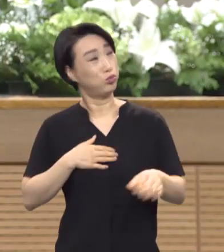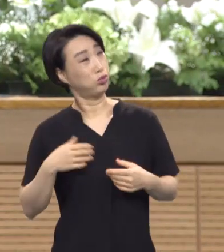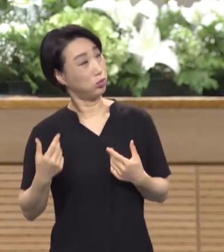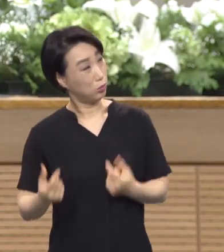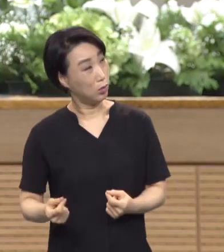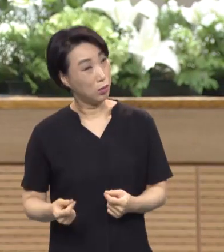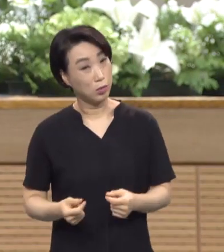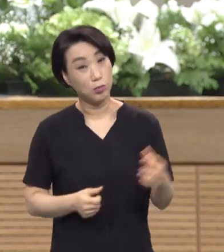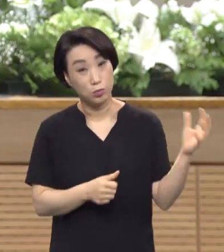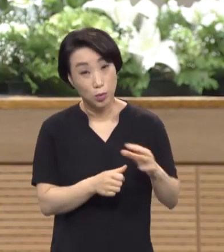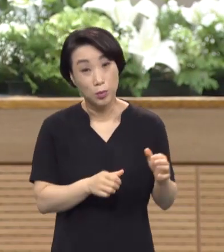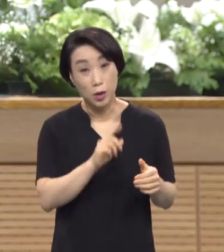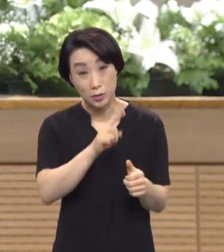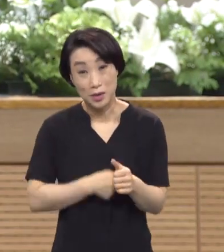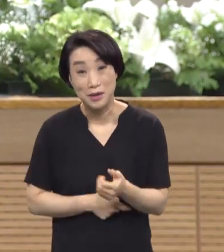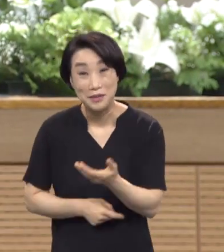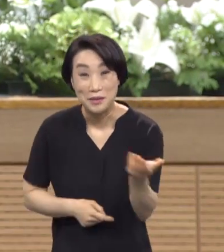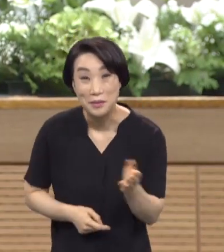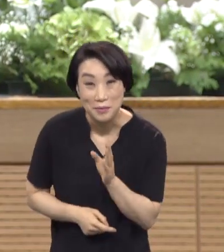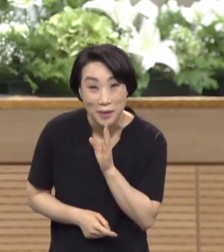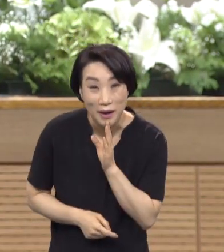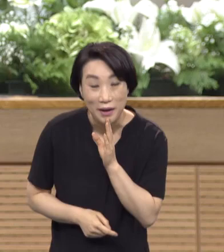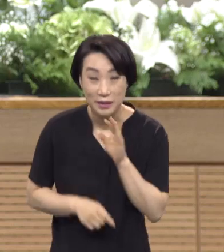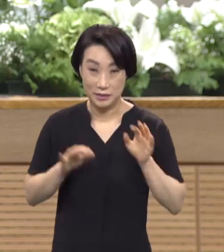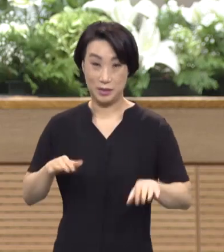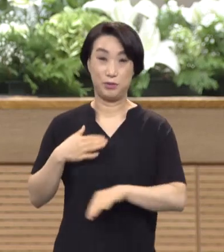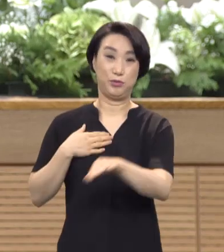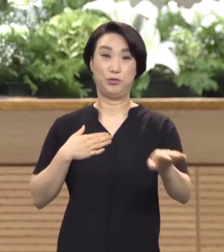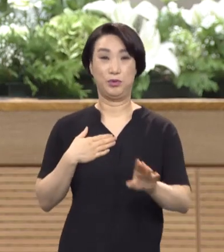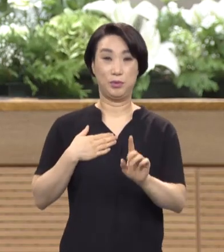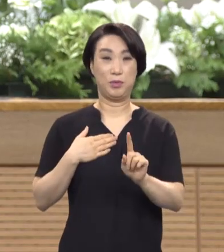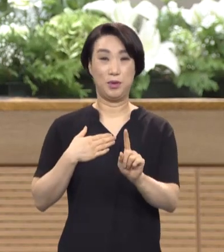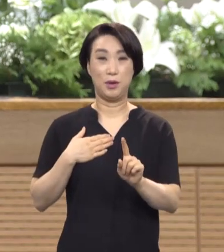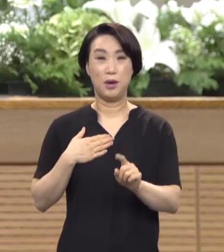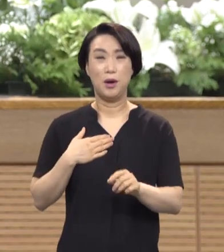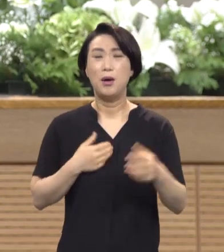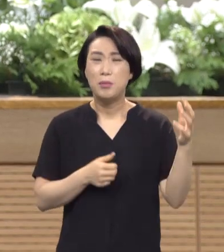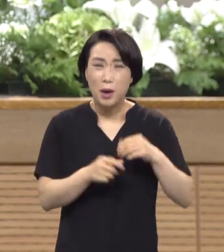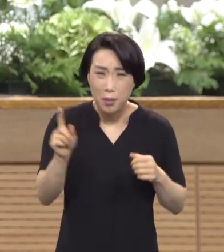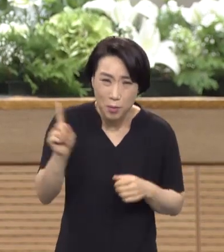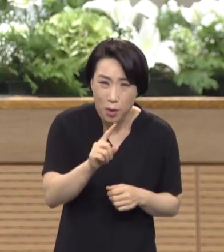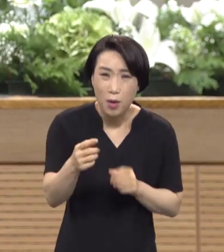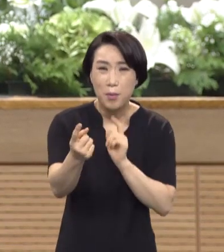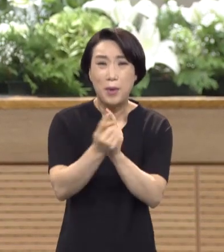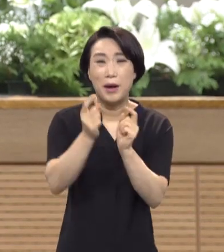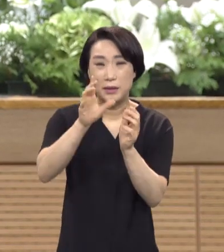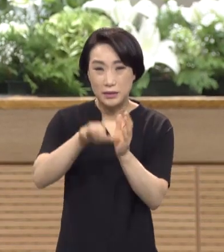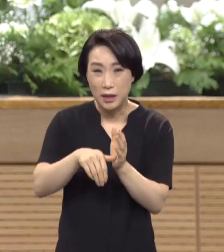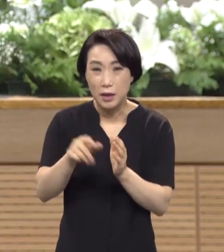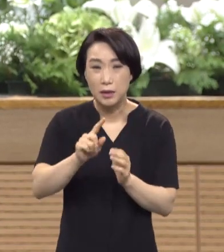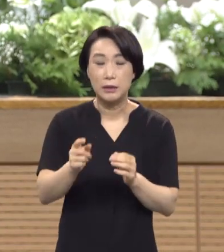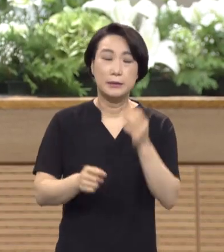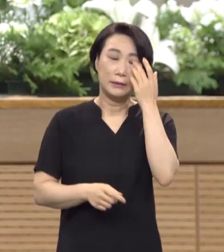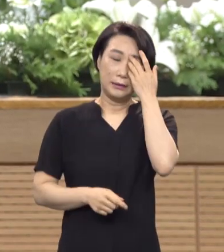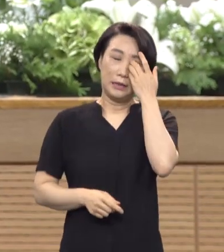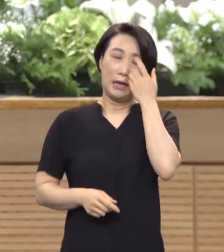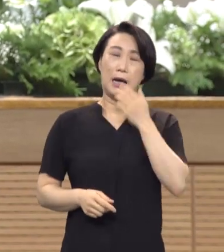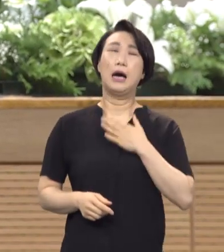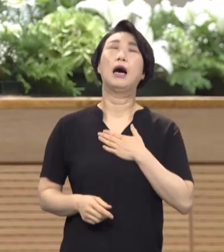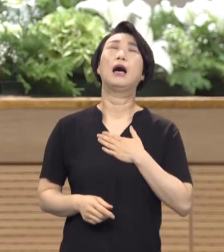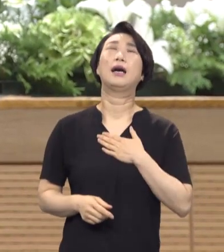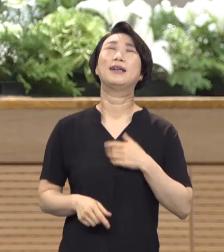이게 핍박받을 수밖에 없어. 그러니까 우리는 어떤 핍박이 와도 아 내가 의가